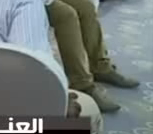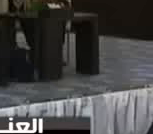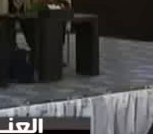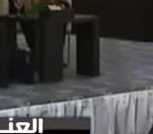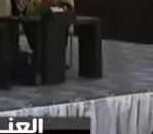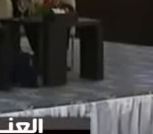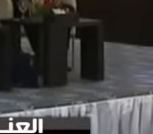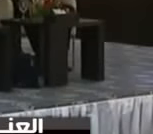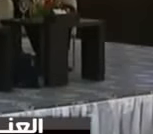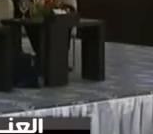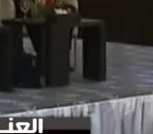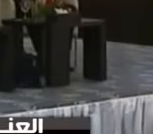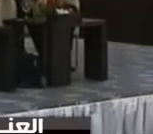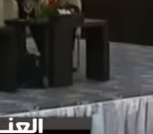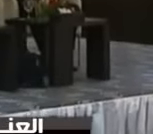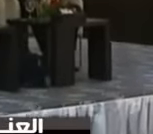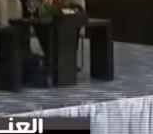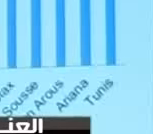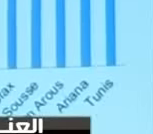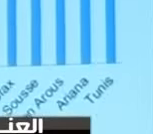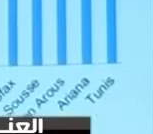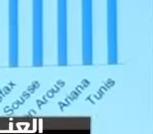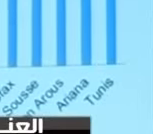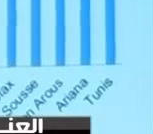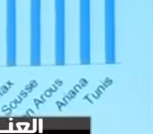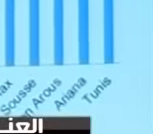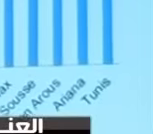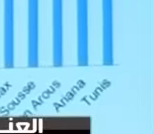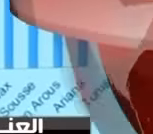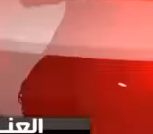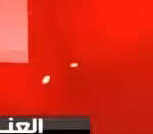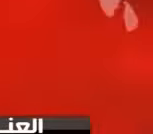في مشروع ميزانية مالية لسنة 17 و2000.